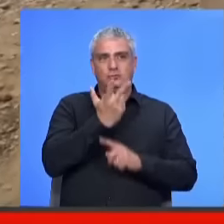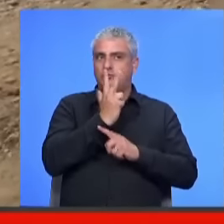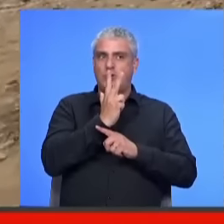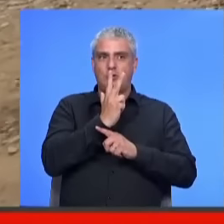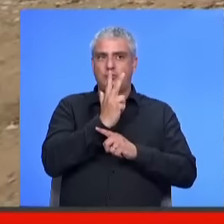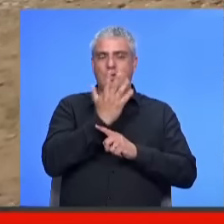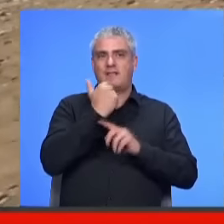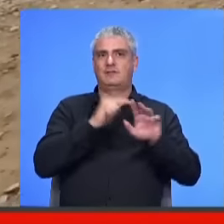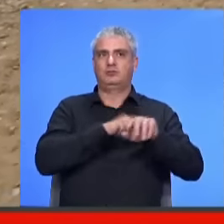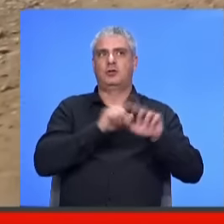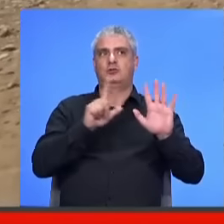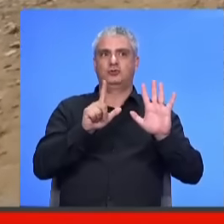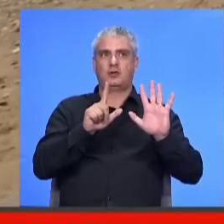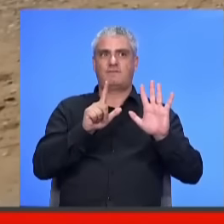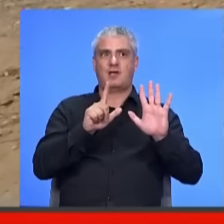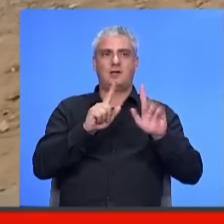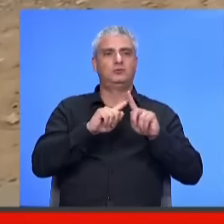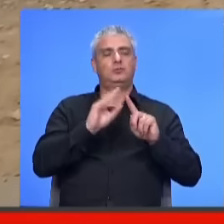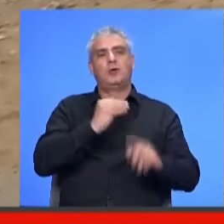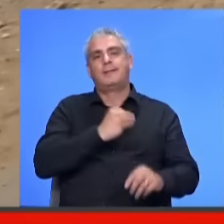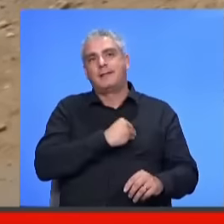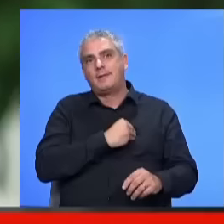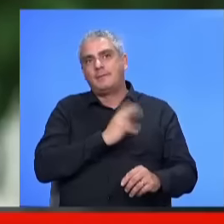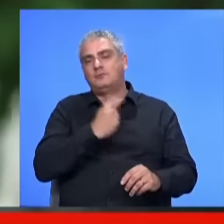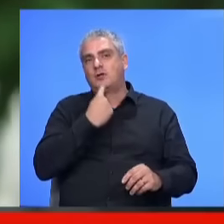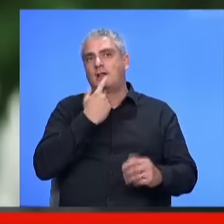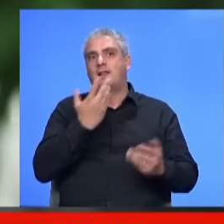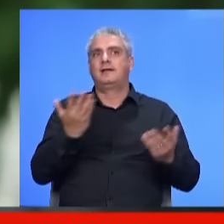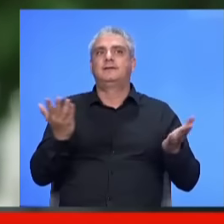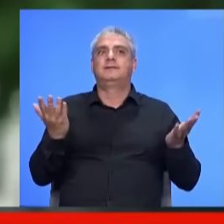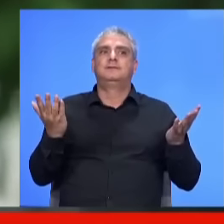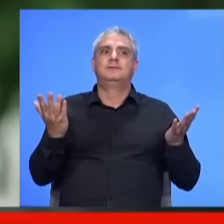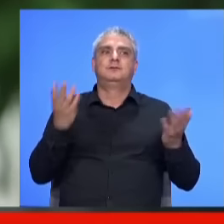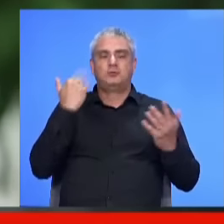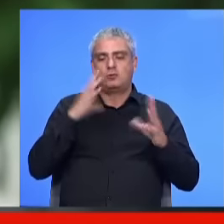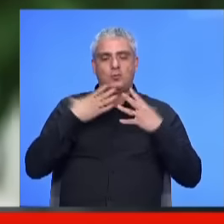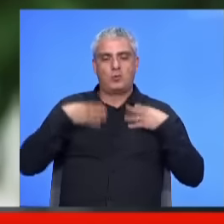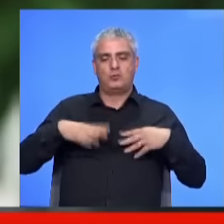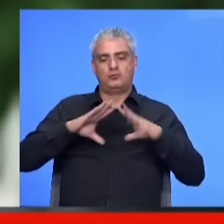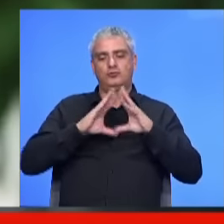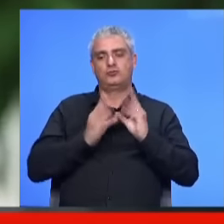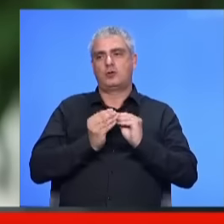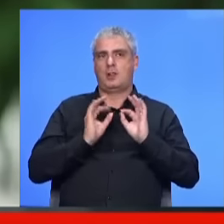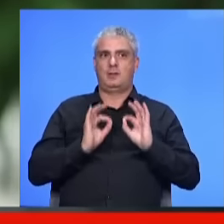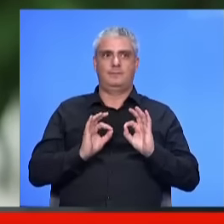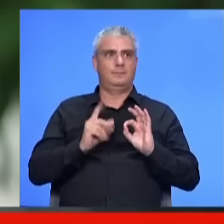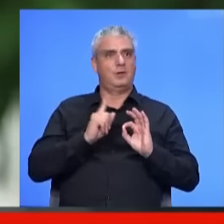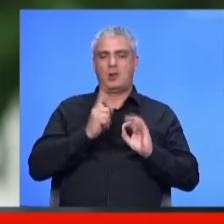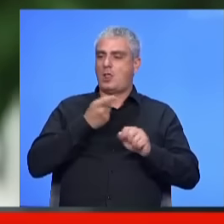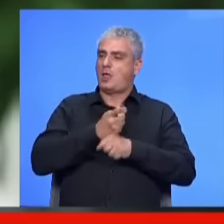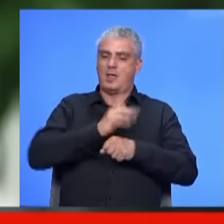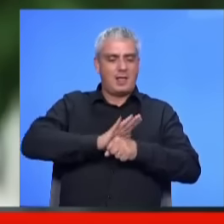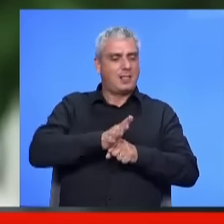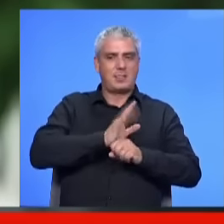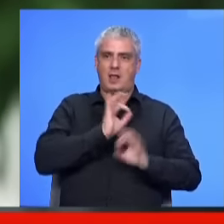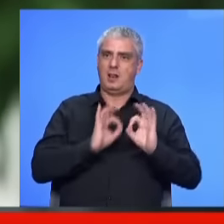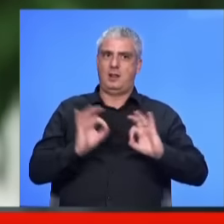לשבע. הסוג של נחמה, אם אפשר לקרוא לזה, שהם היו שלמים, שלא התעללו